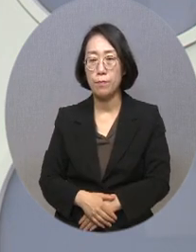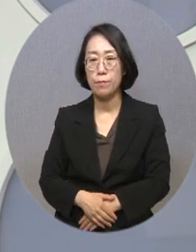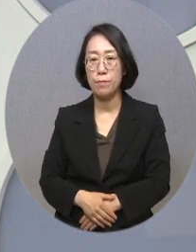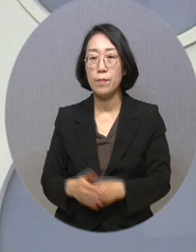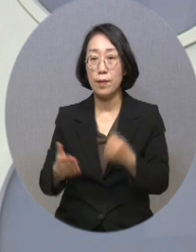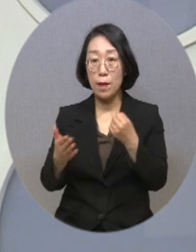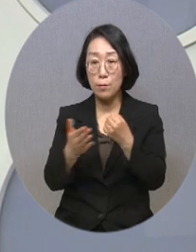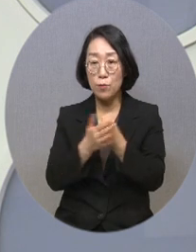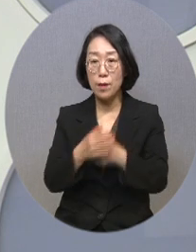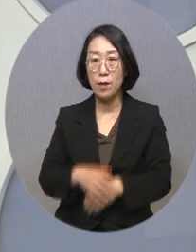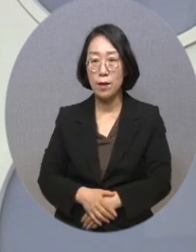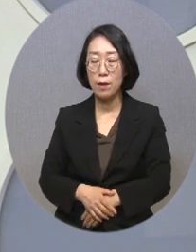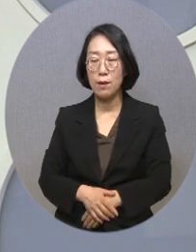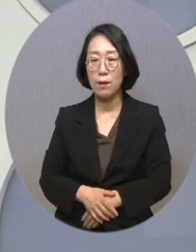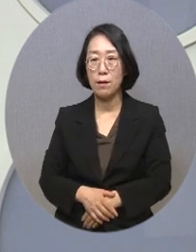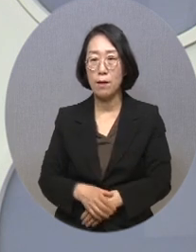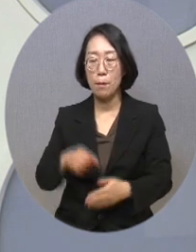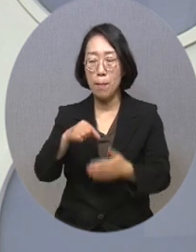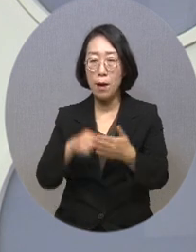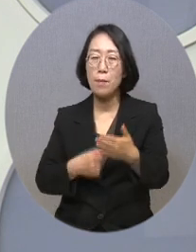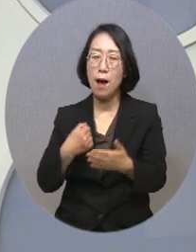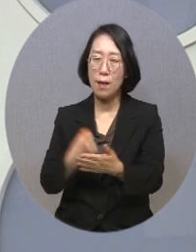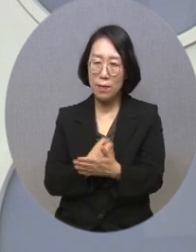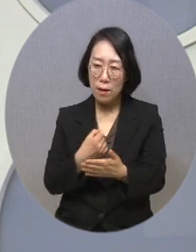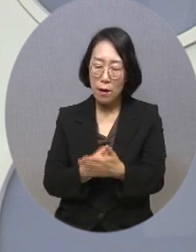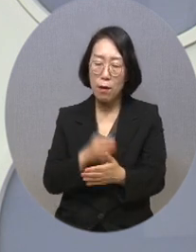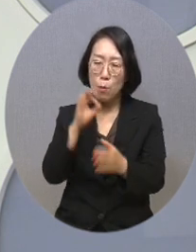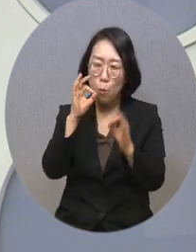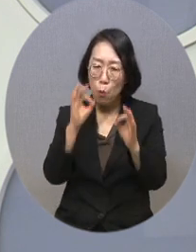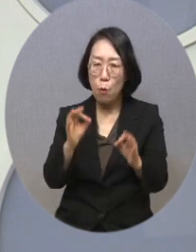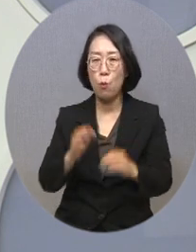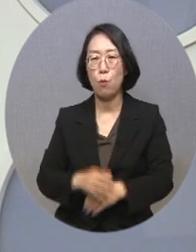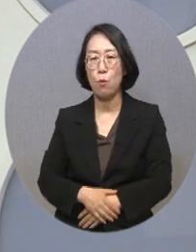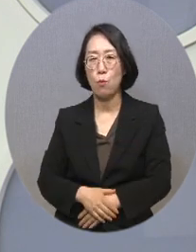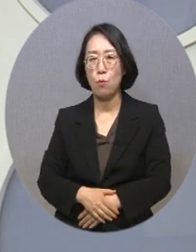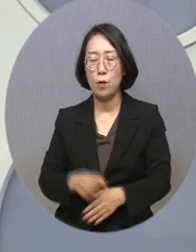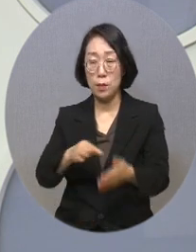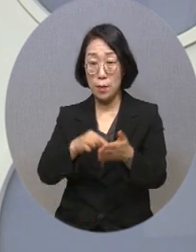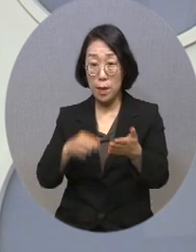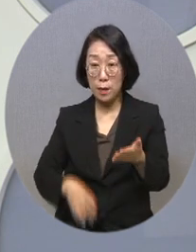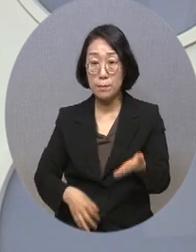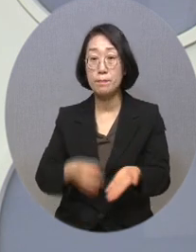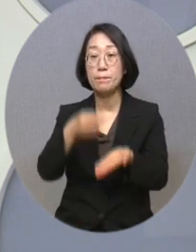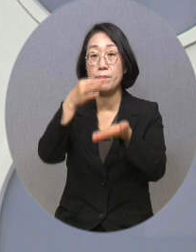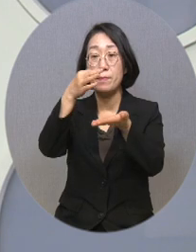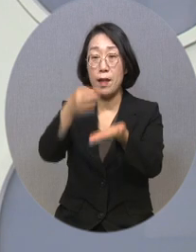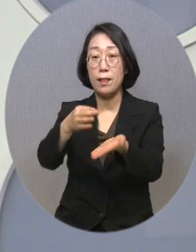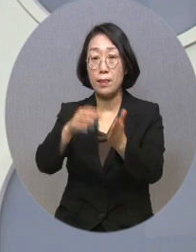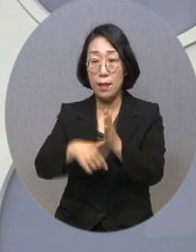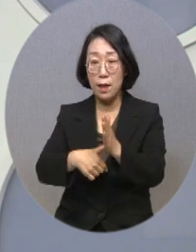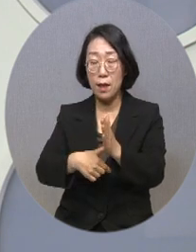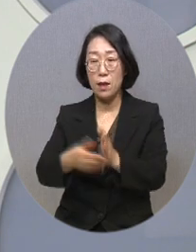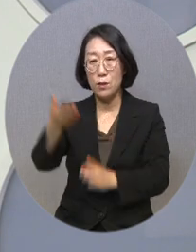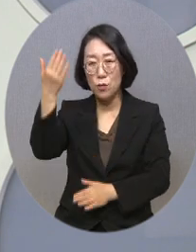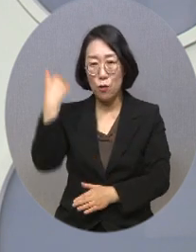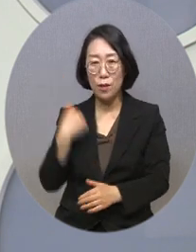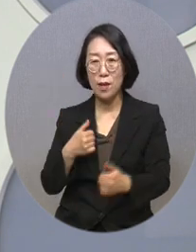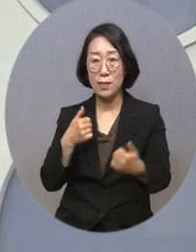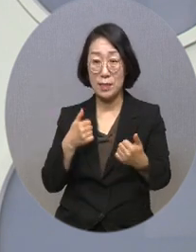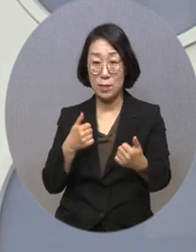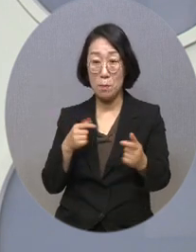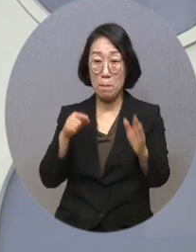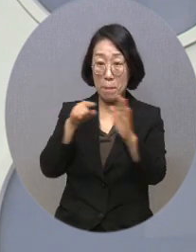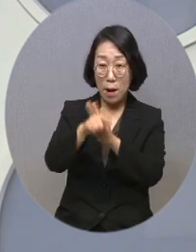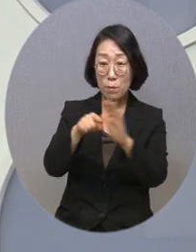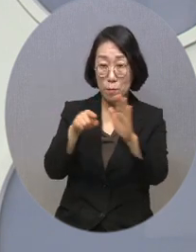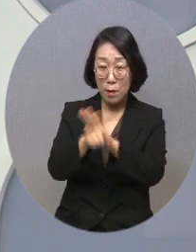때문에 네. 그것을 안타깝게 여겨서 우리 세무사들은 납세자들이 그동안 대면을 통해서